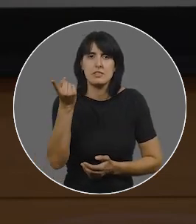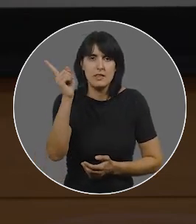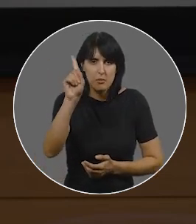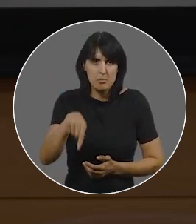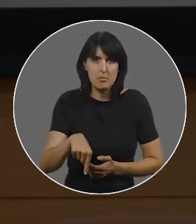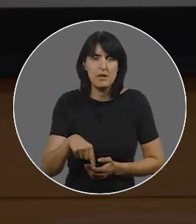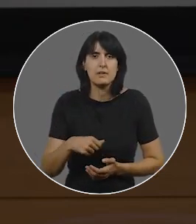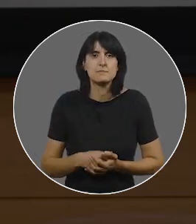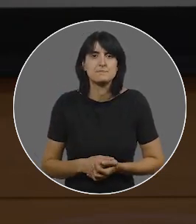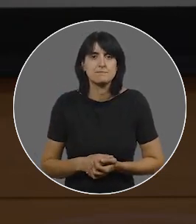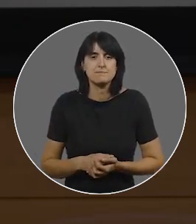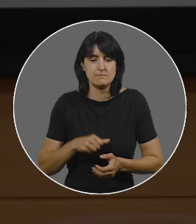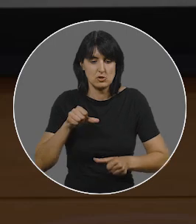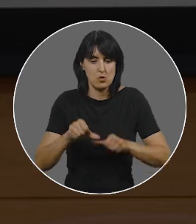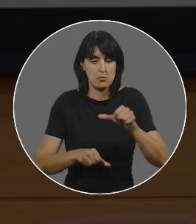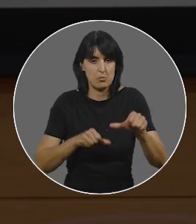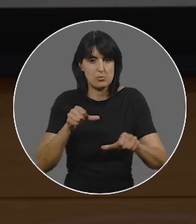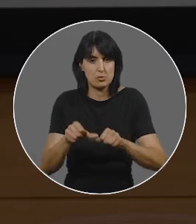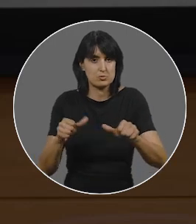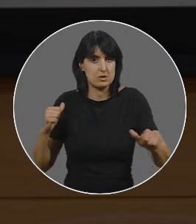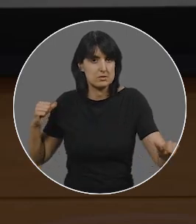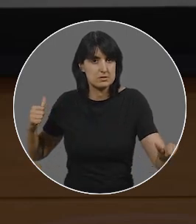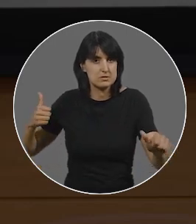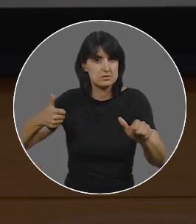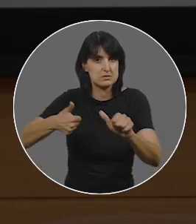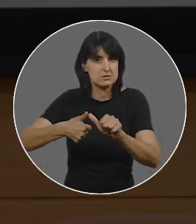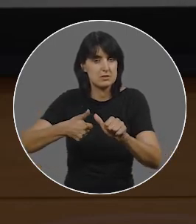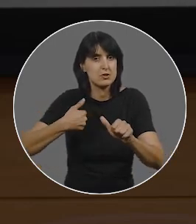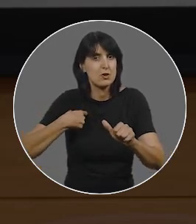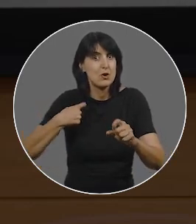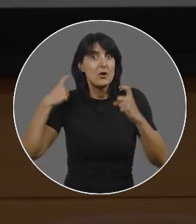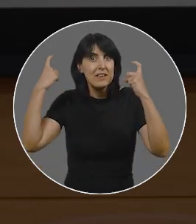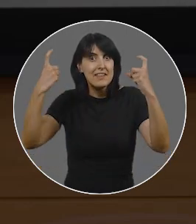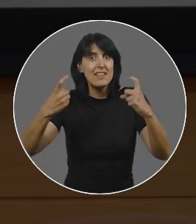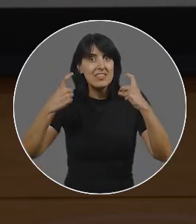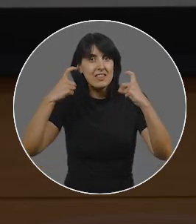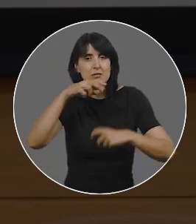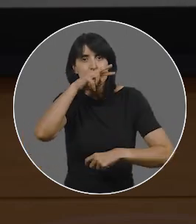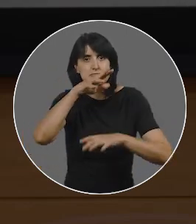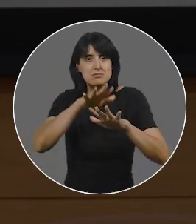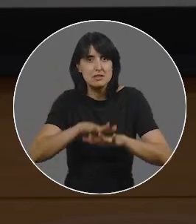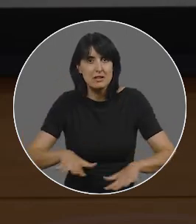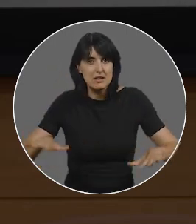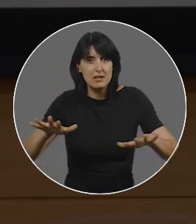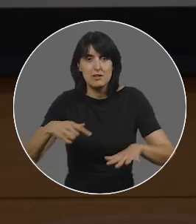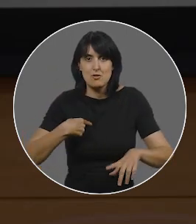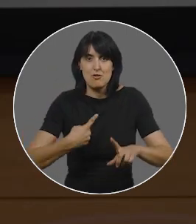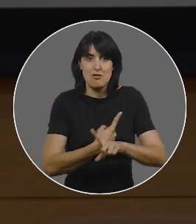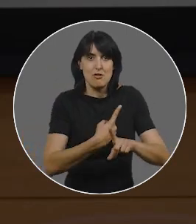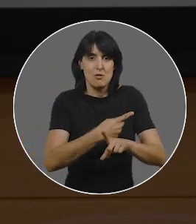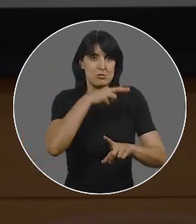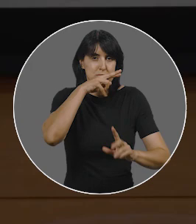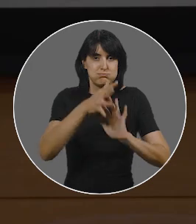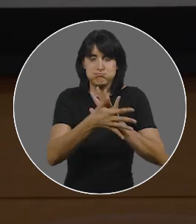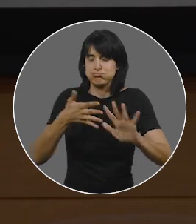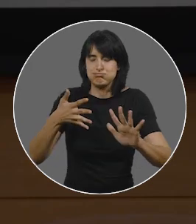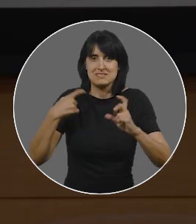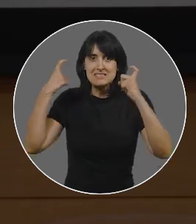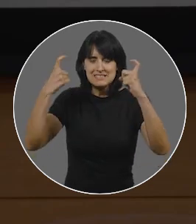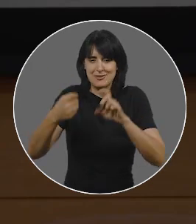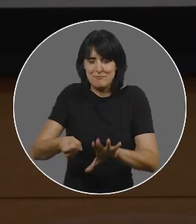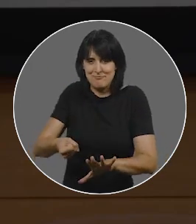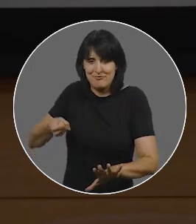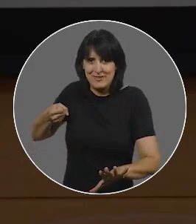Dir-vos també que en tot aquest procés, intento anar lenta, perdoneu, que jo sóc un puro nervi i clar,